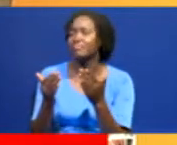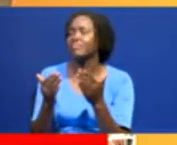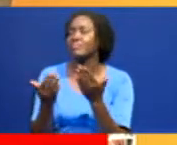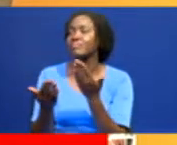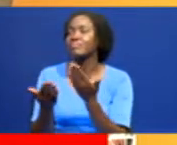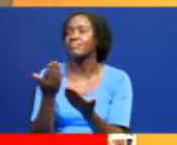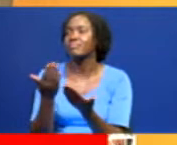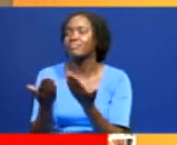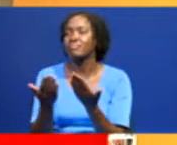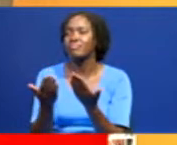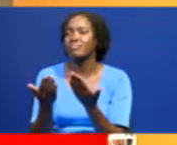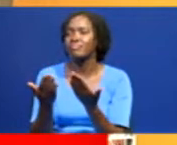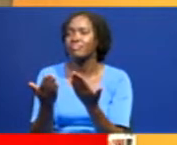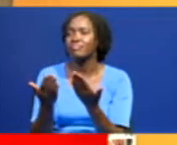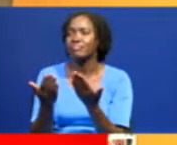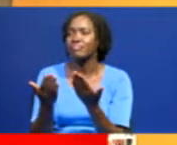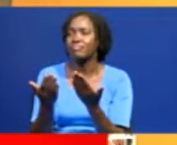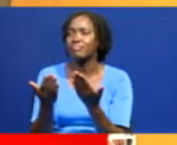pengine sana